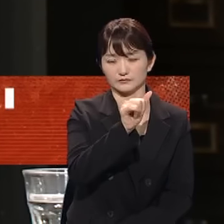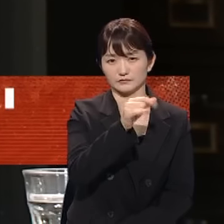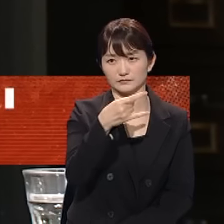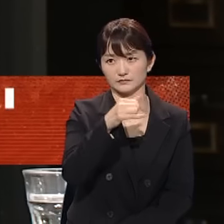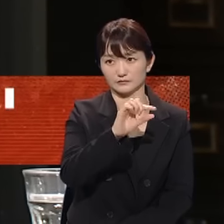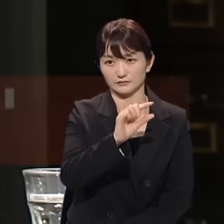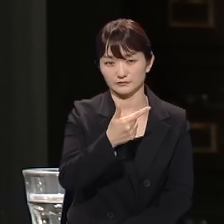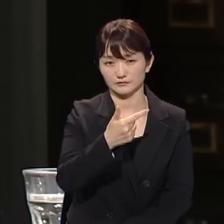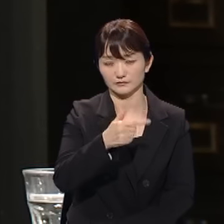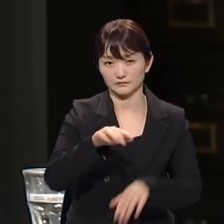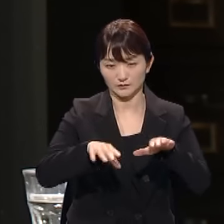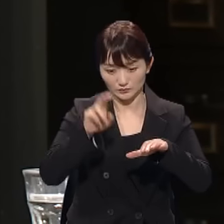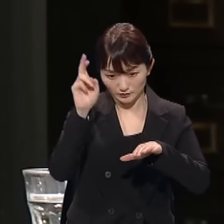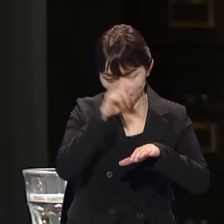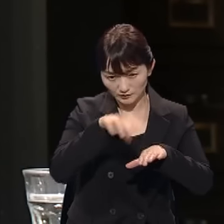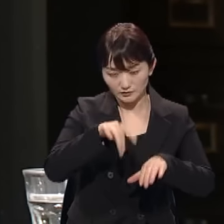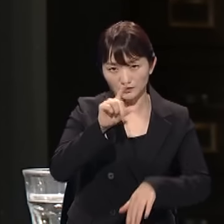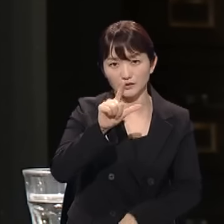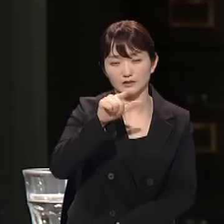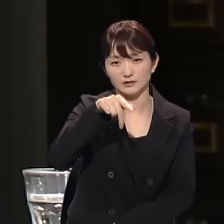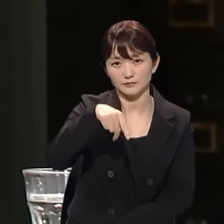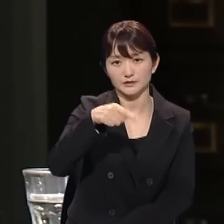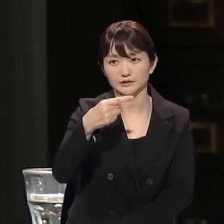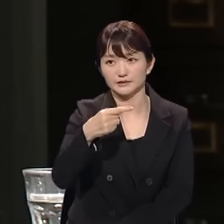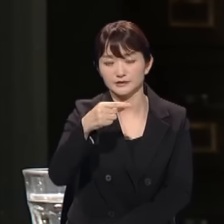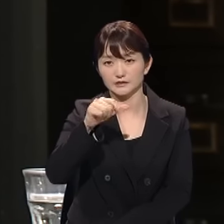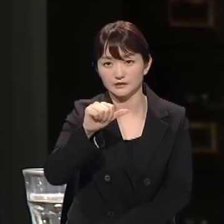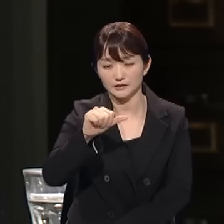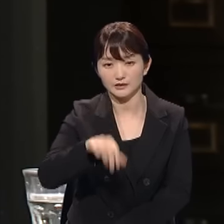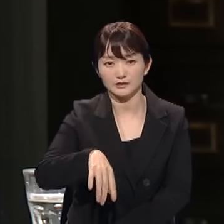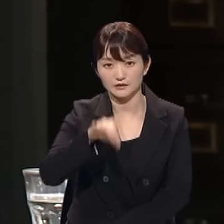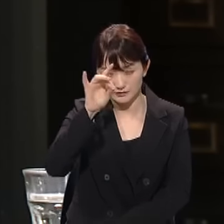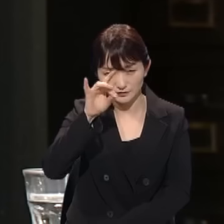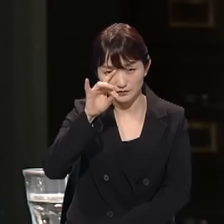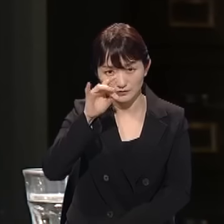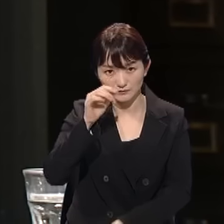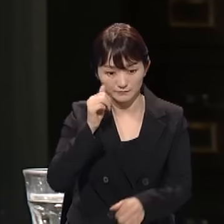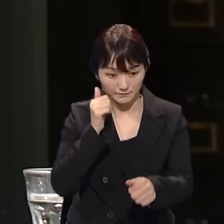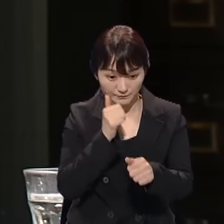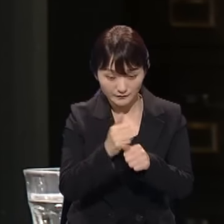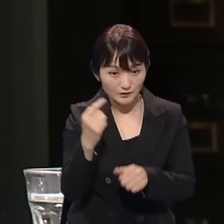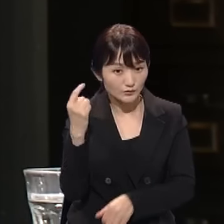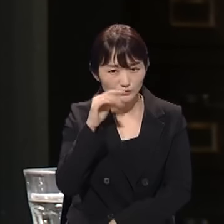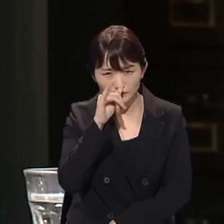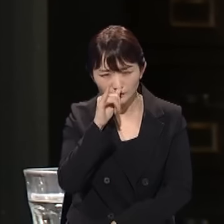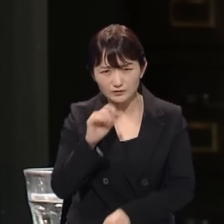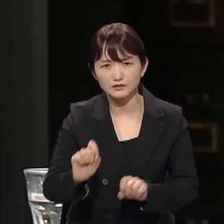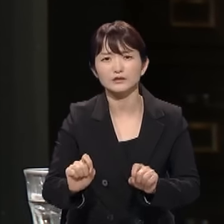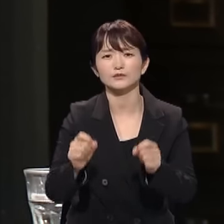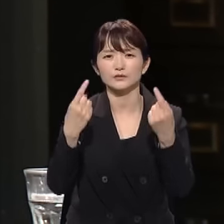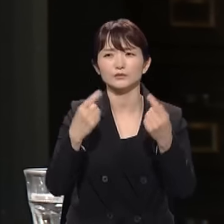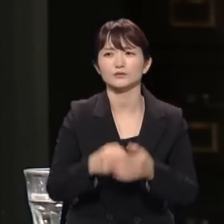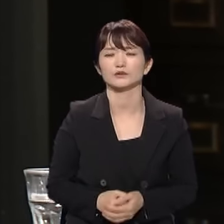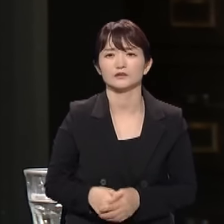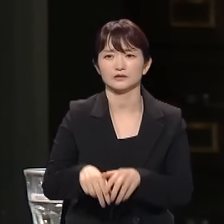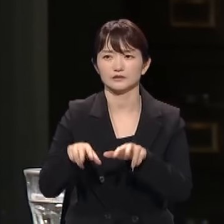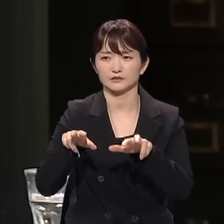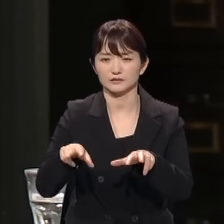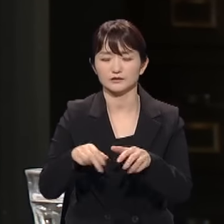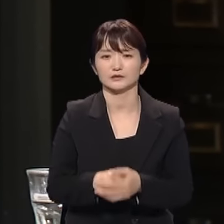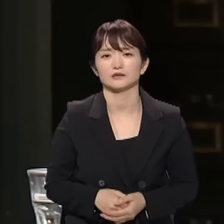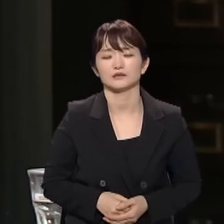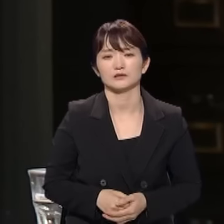한국인 LPGA 우승이라는 정말 기쁜 소식을 전해줬는데 이런 날 또 이렇게 현역 프로